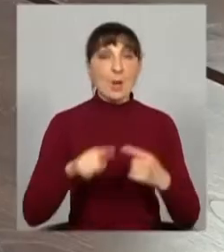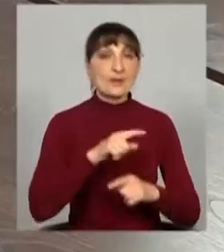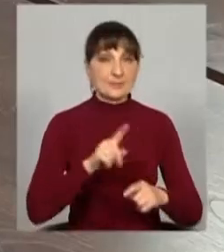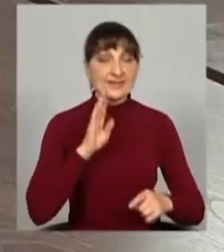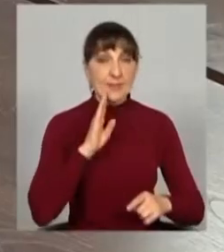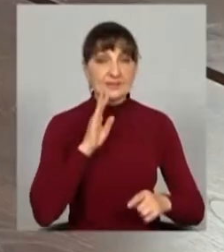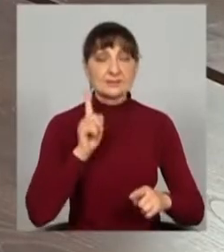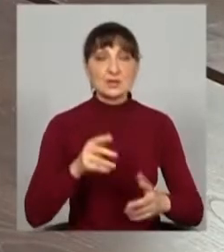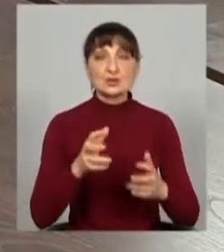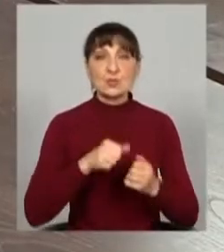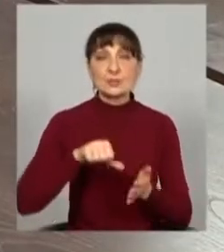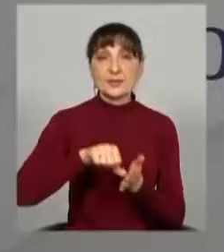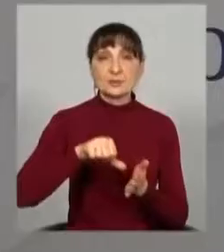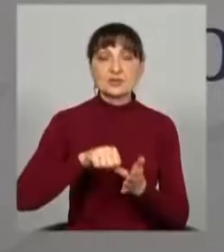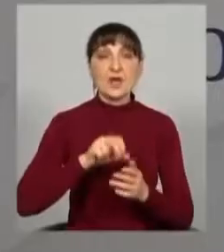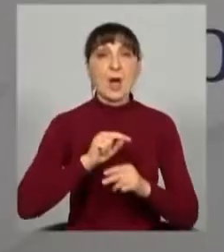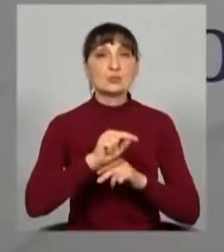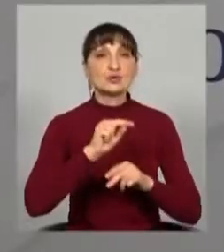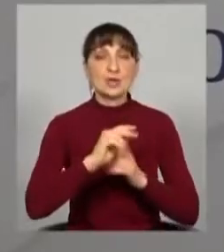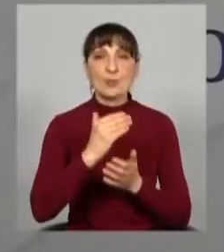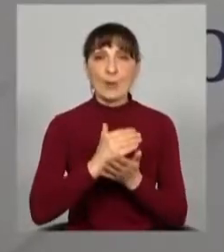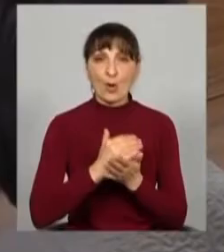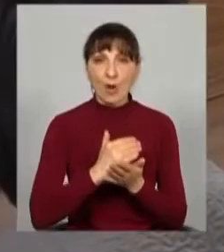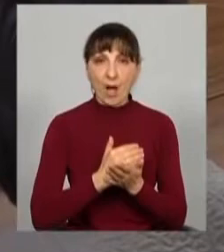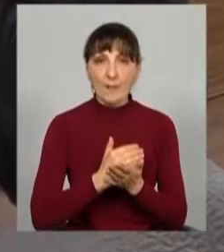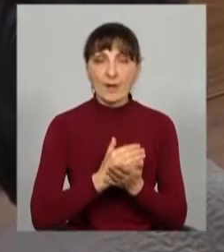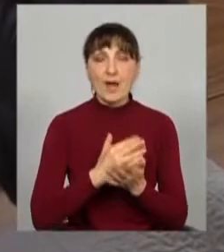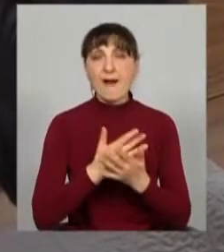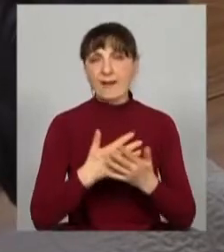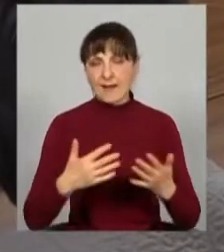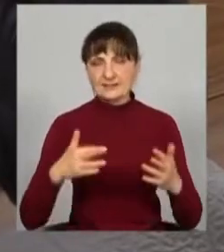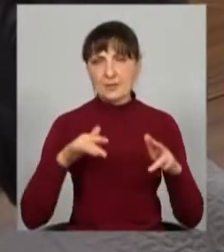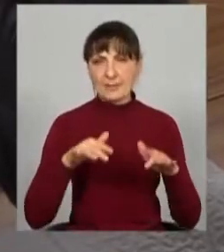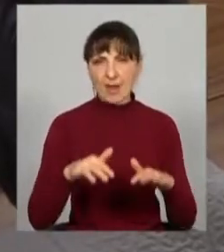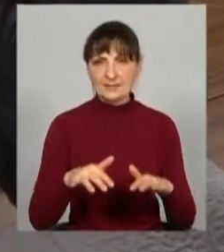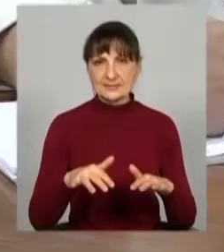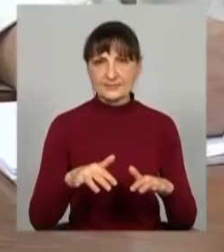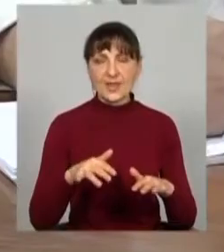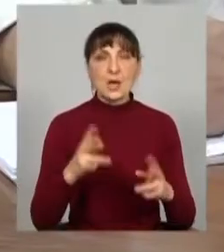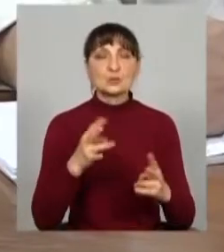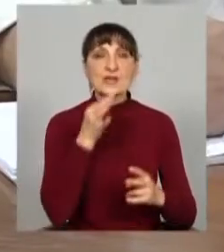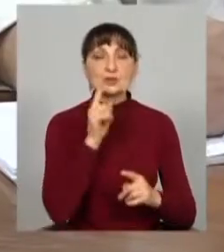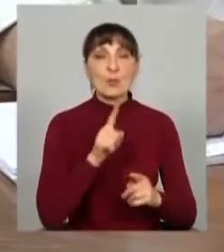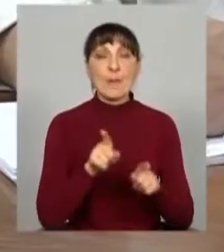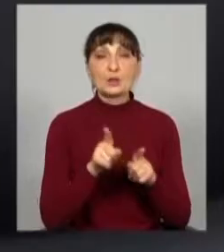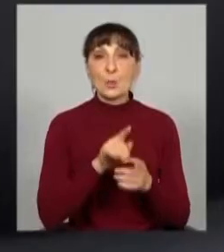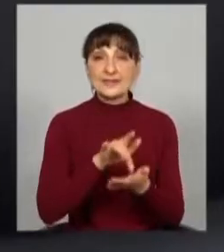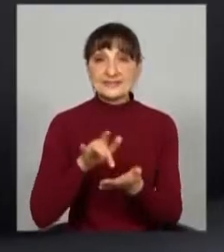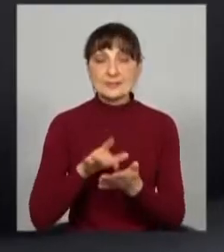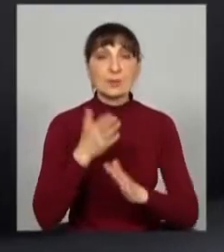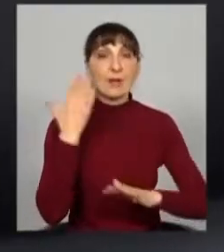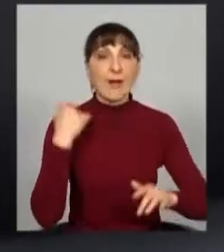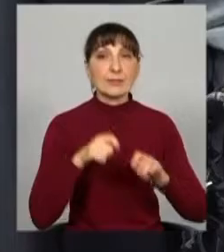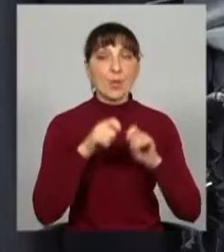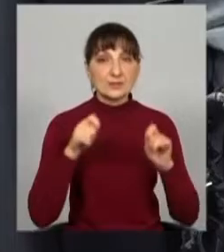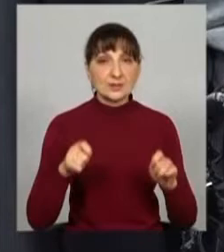Предпринимательницы также смогут принять участие в обучающих программах и нетворкинг-мероприятиях. Стоит отметить, что подобные центры были ранее открыты